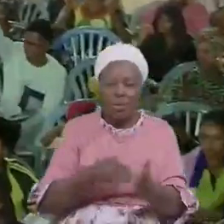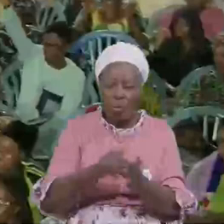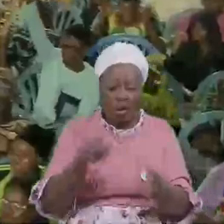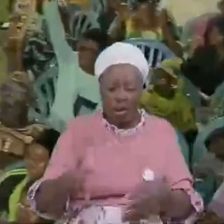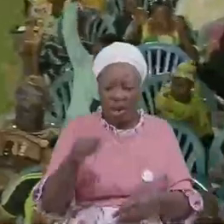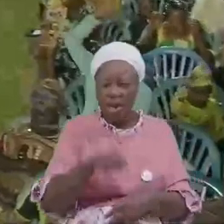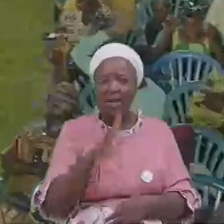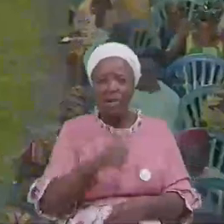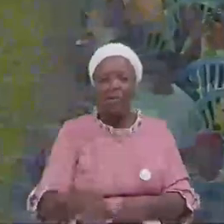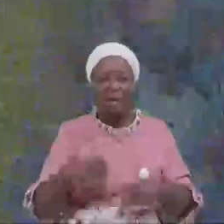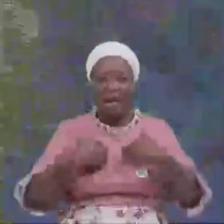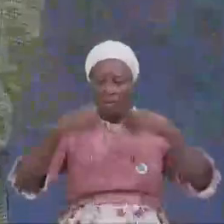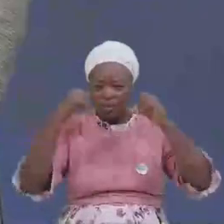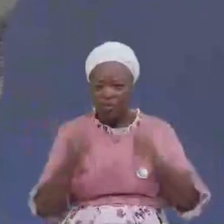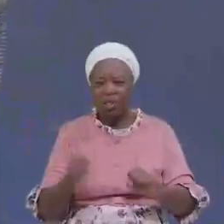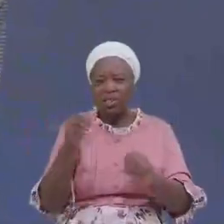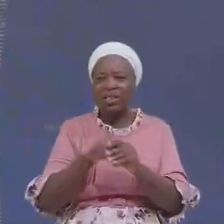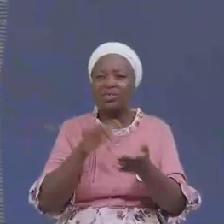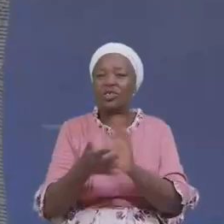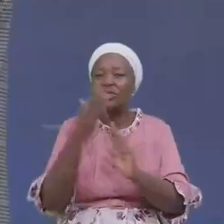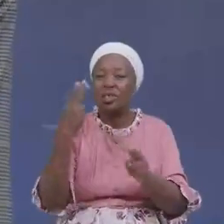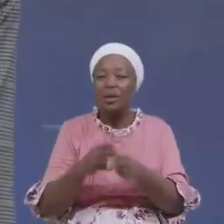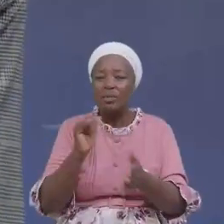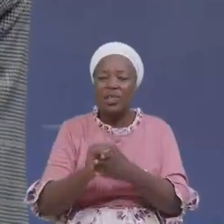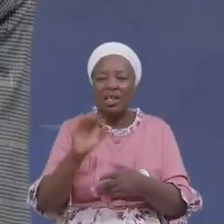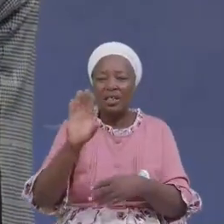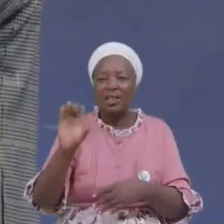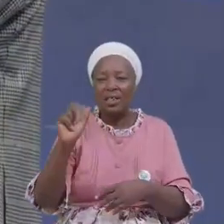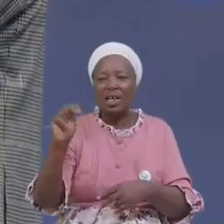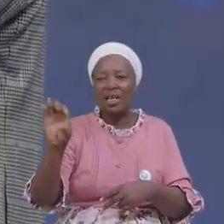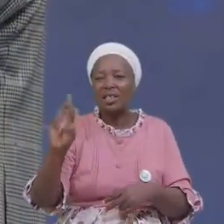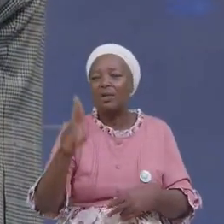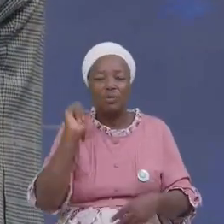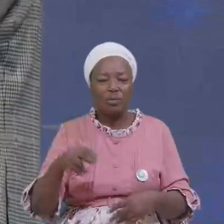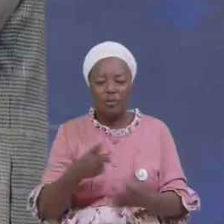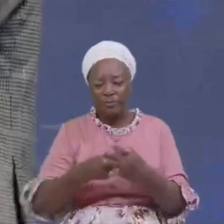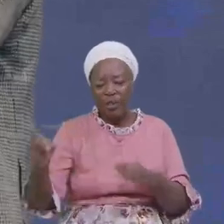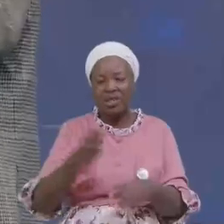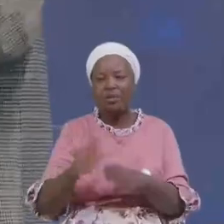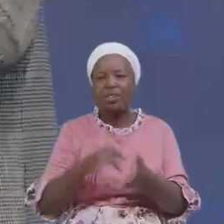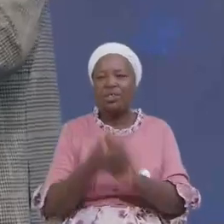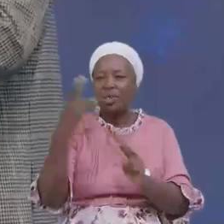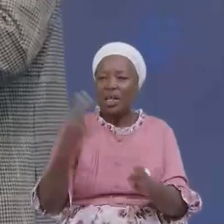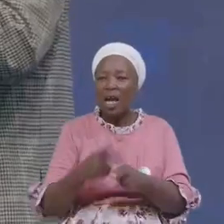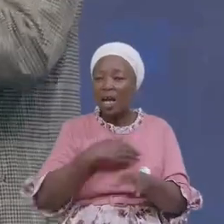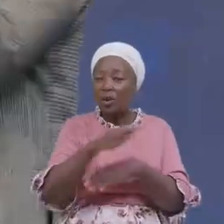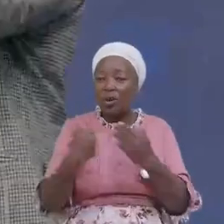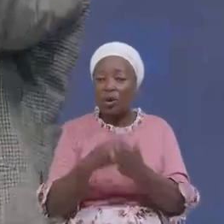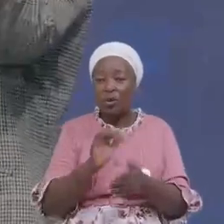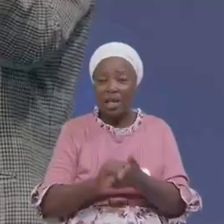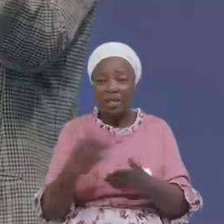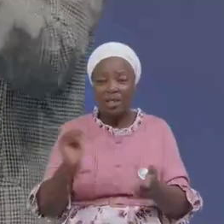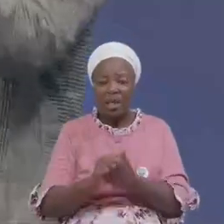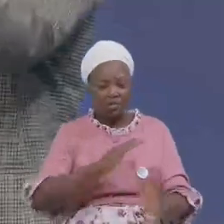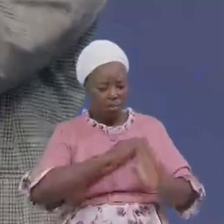faibles auront la force. Ce cancer va disparaître. Et ce qui